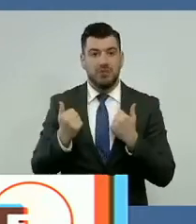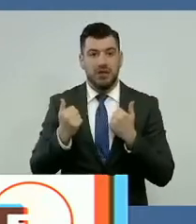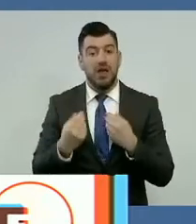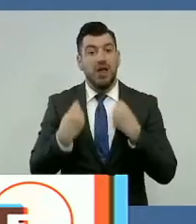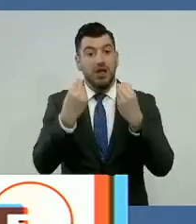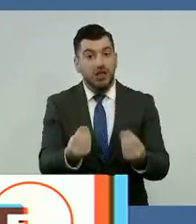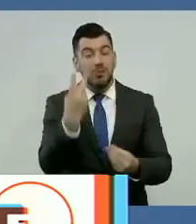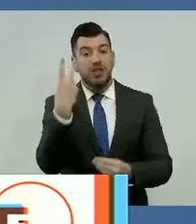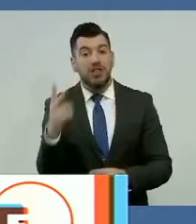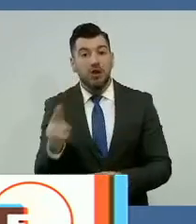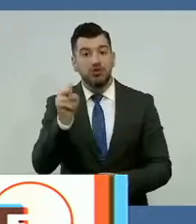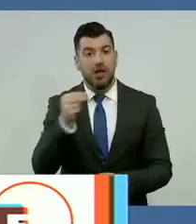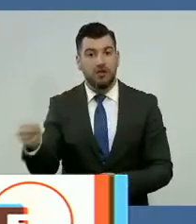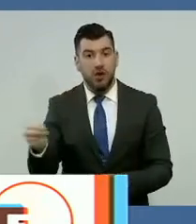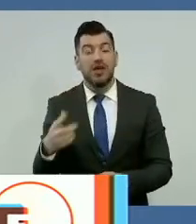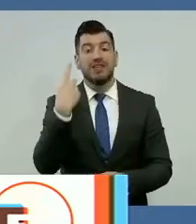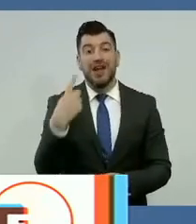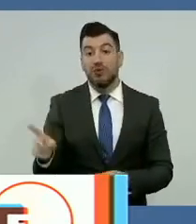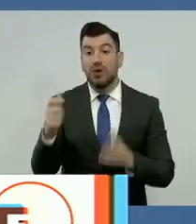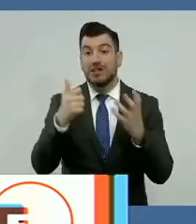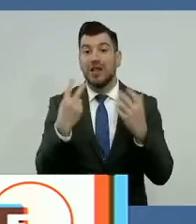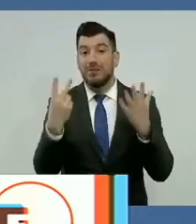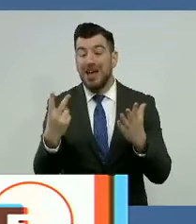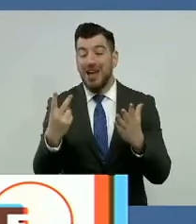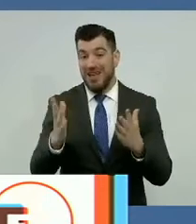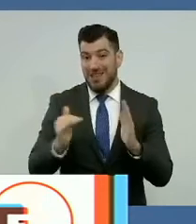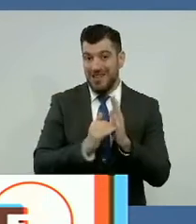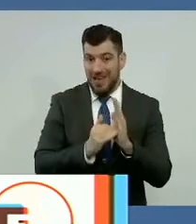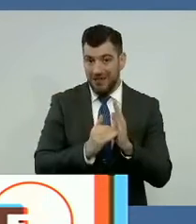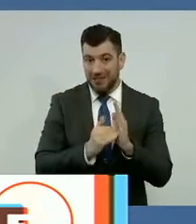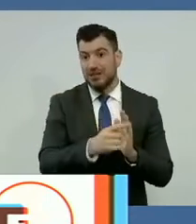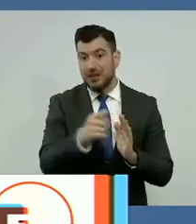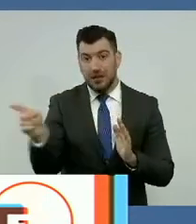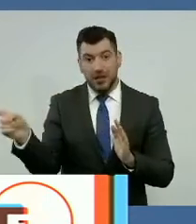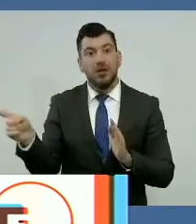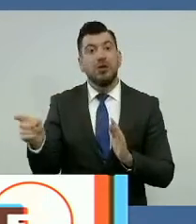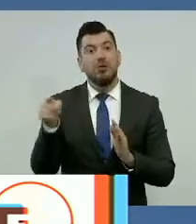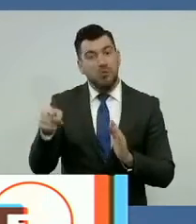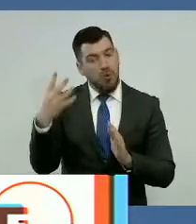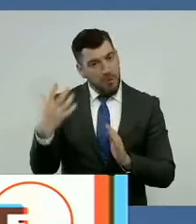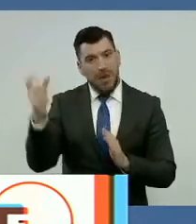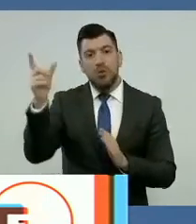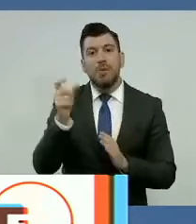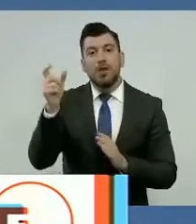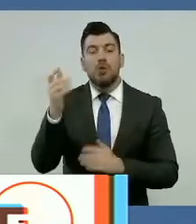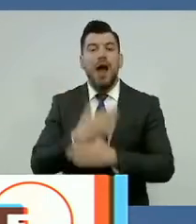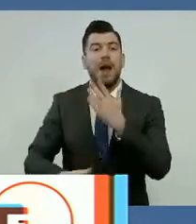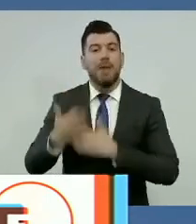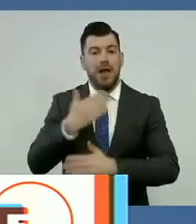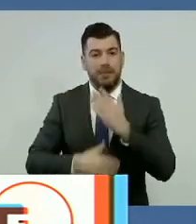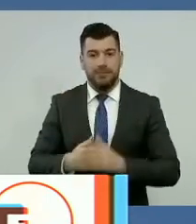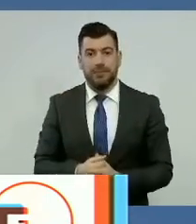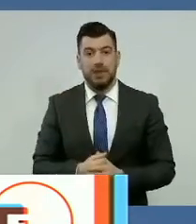ευρώ σε 167.000 δικαιούχους επιδόματος αμαία. Χορηγείται διπλή